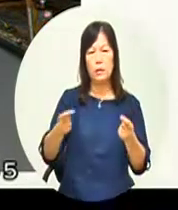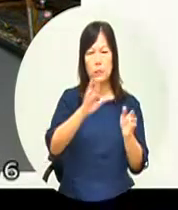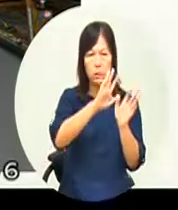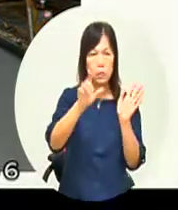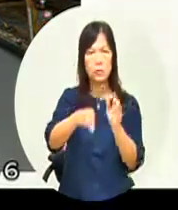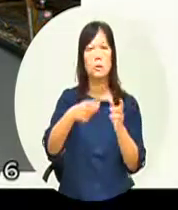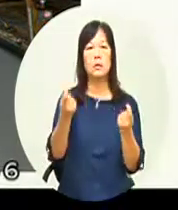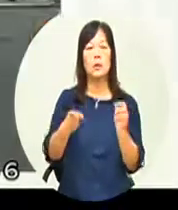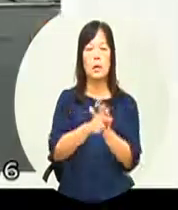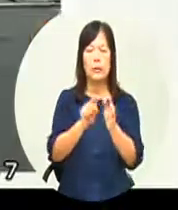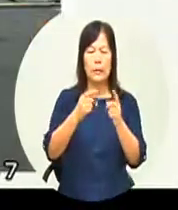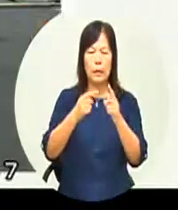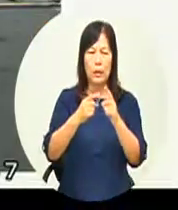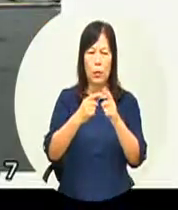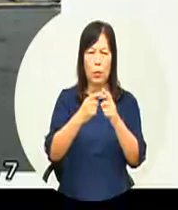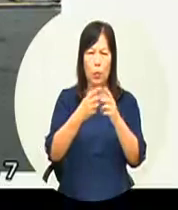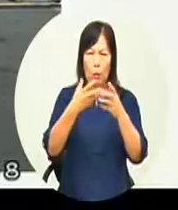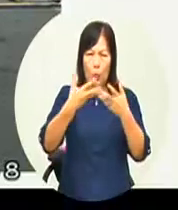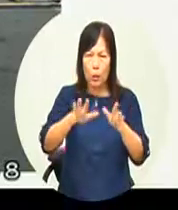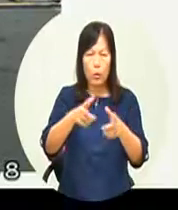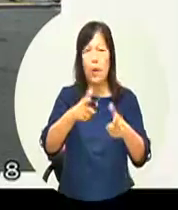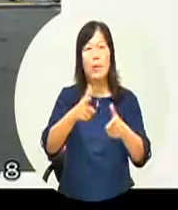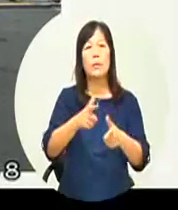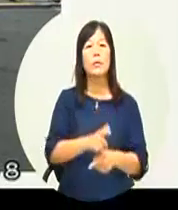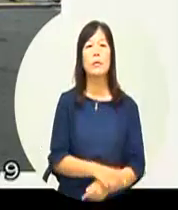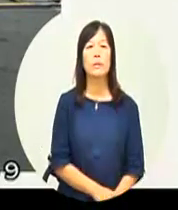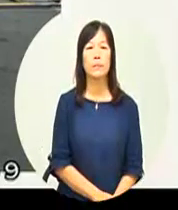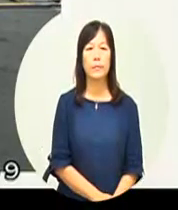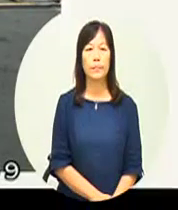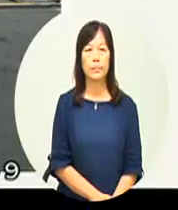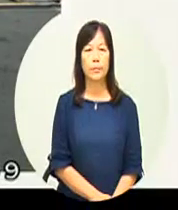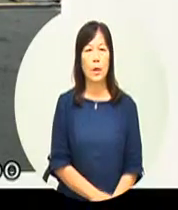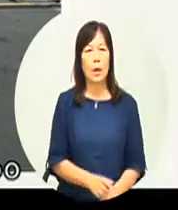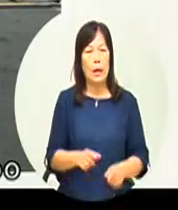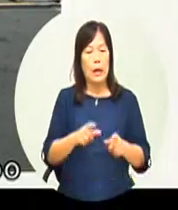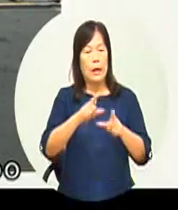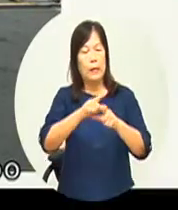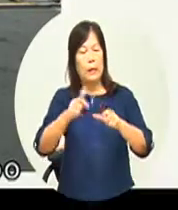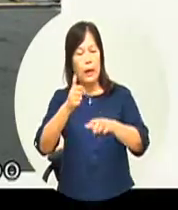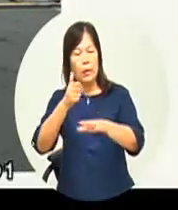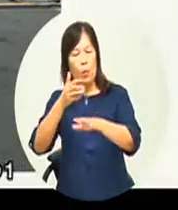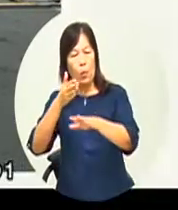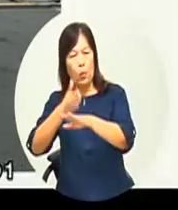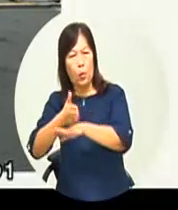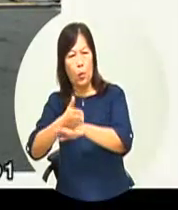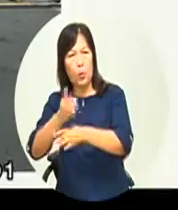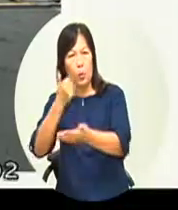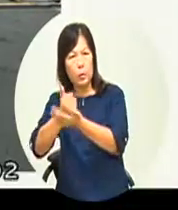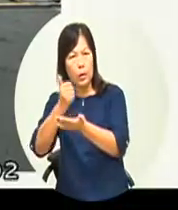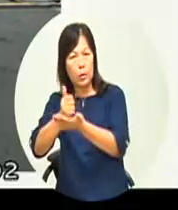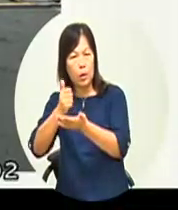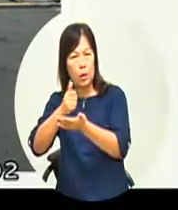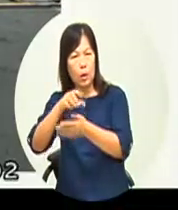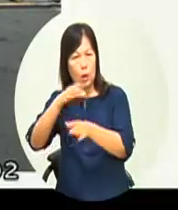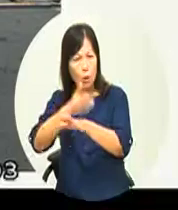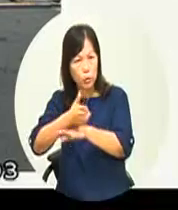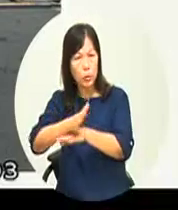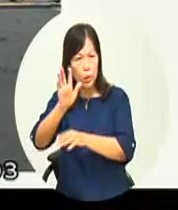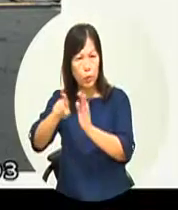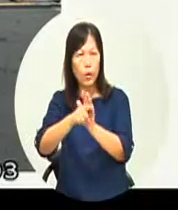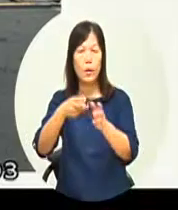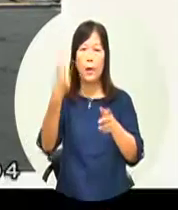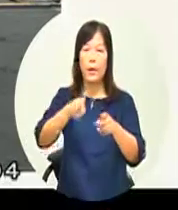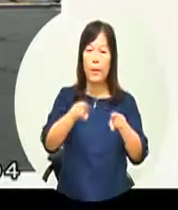是尖峰时间哦。好，那不只是那种大型的载运汽车的大货车，还有像这种一